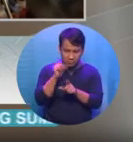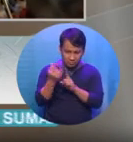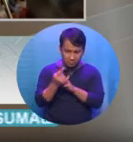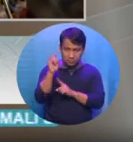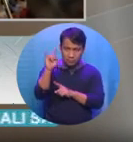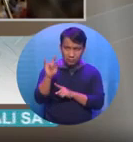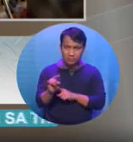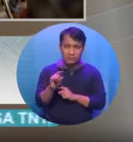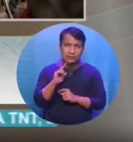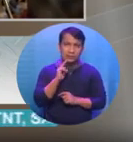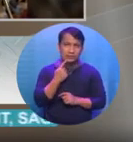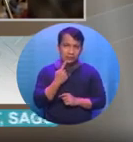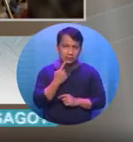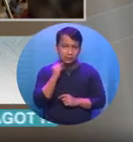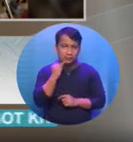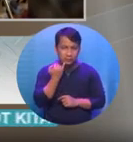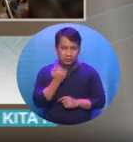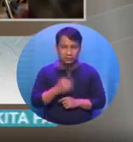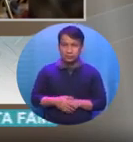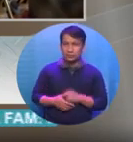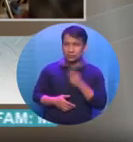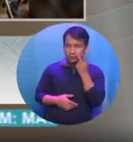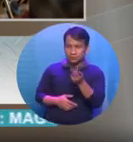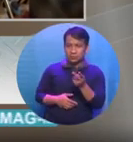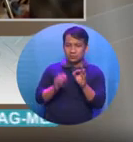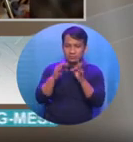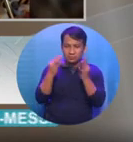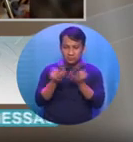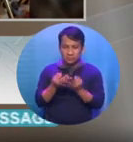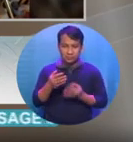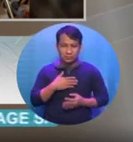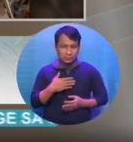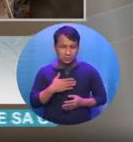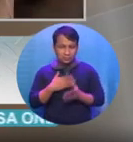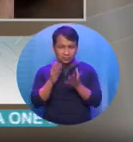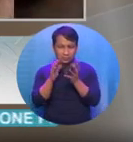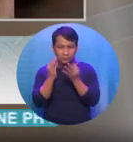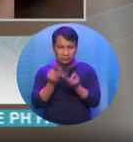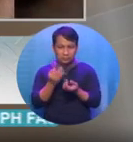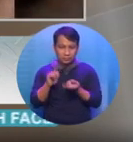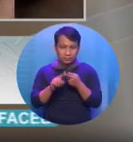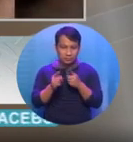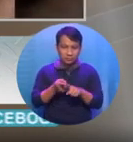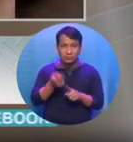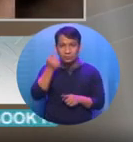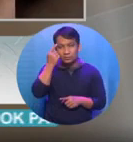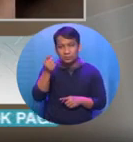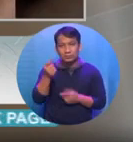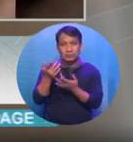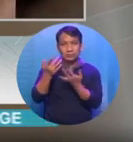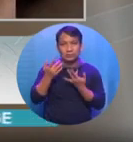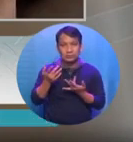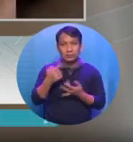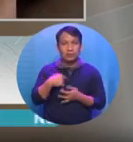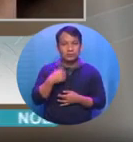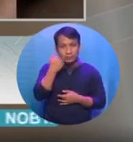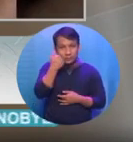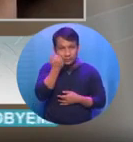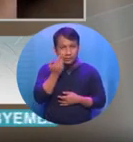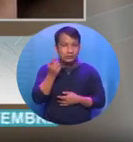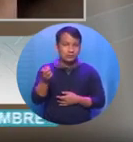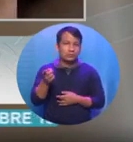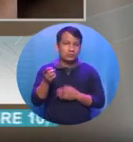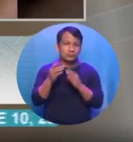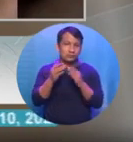ka pa? Kinupot siya ka pa? Kitang-kita ng pamilya ko, kitang-kita naman kaibigan ko. Ako na lang, sir, nangya doon sa